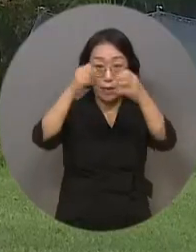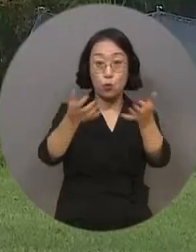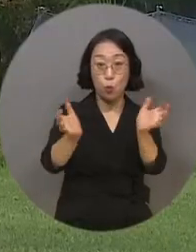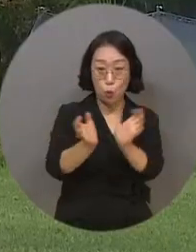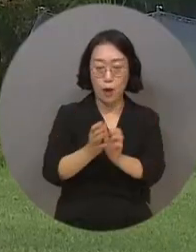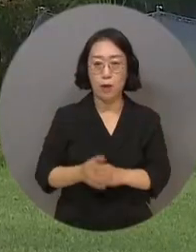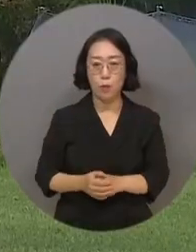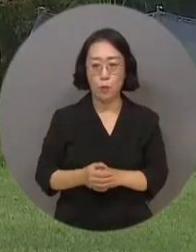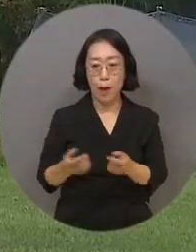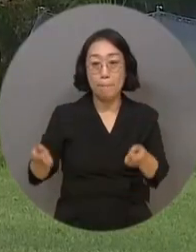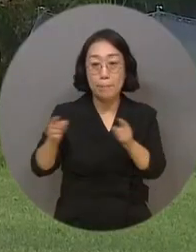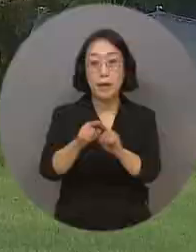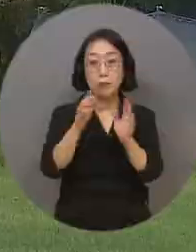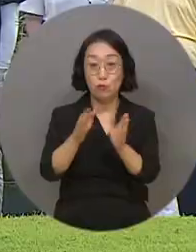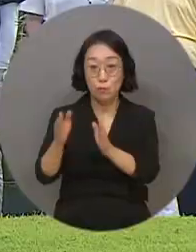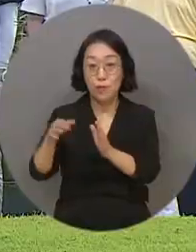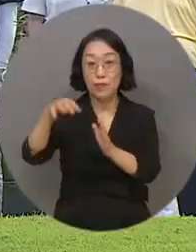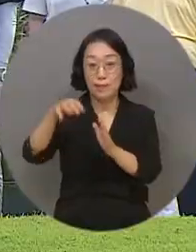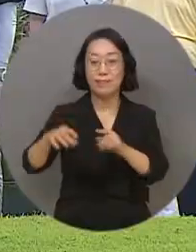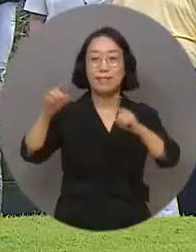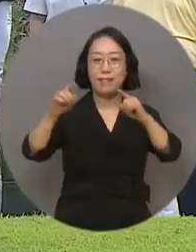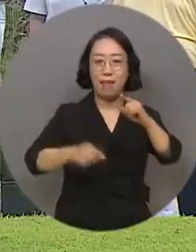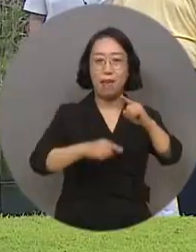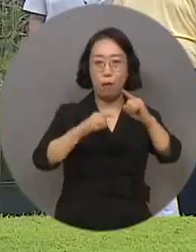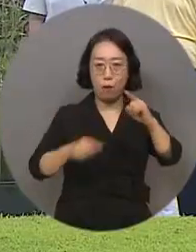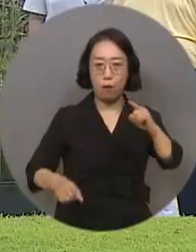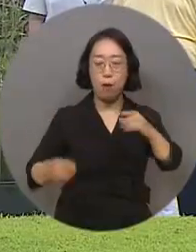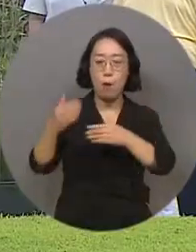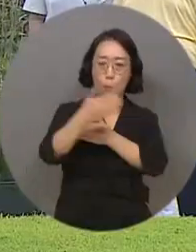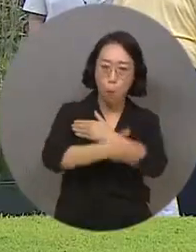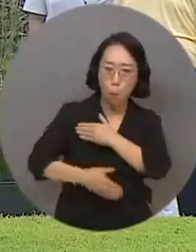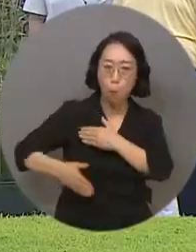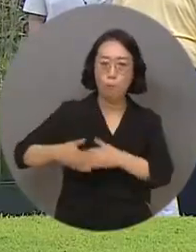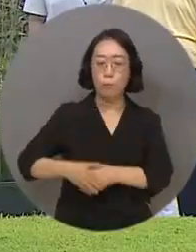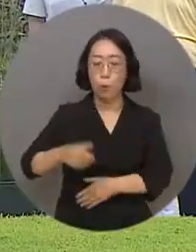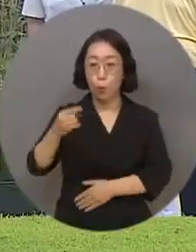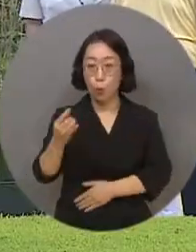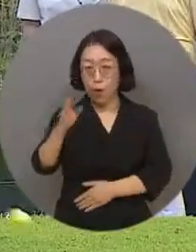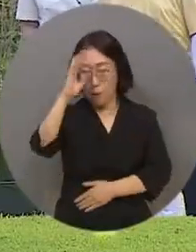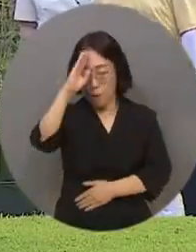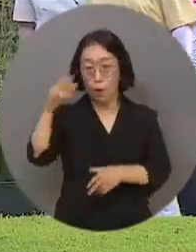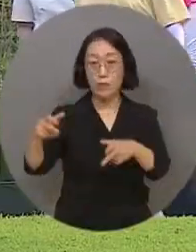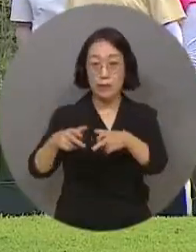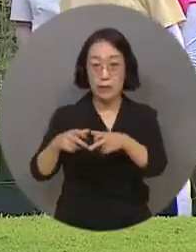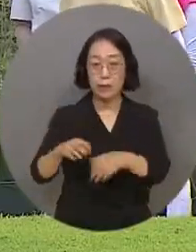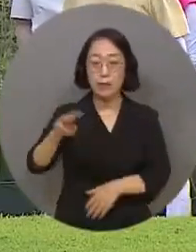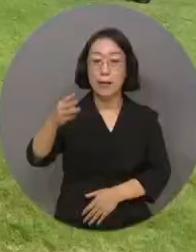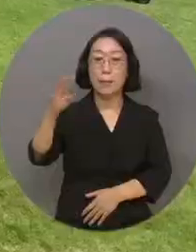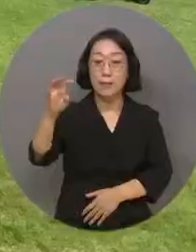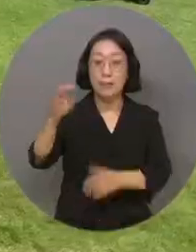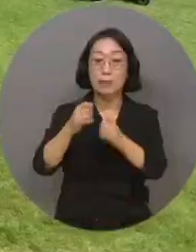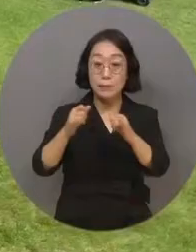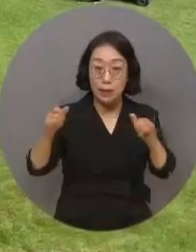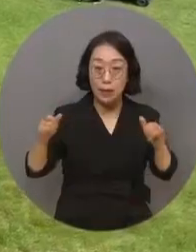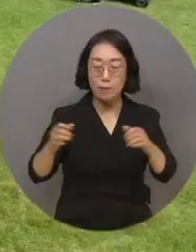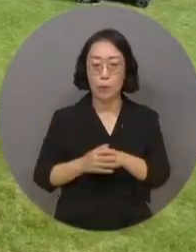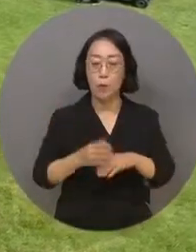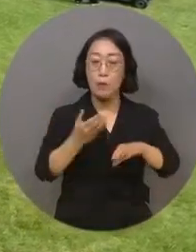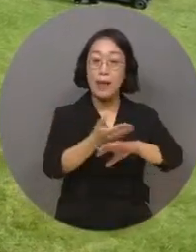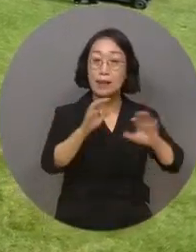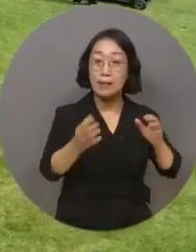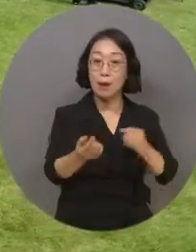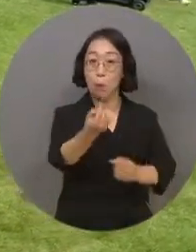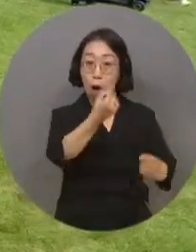한국지체장애인협회가 공동 주최한 이번 대회는 지체 또는 뇌병변장애인 340명의 국내 선수와 29명의